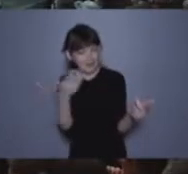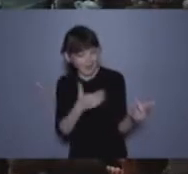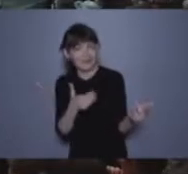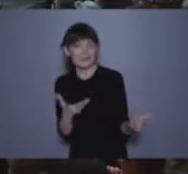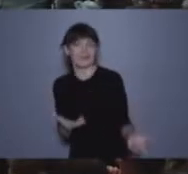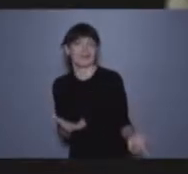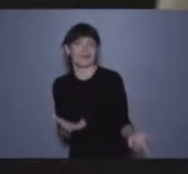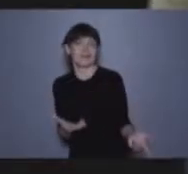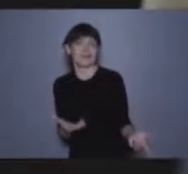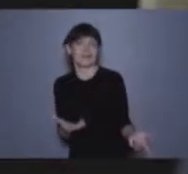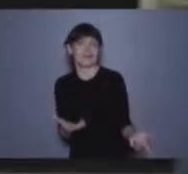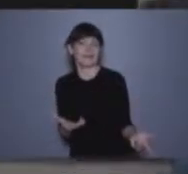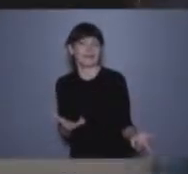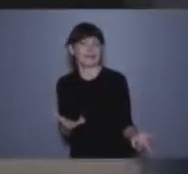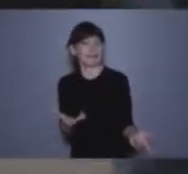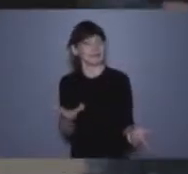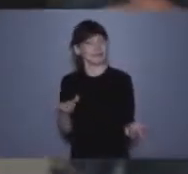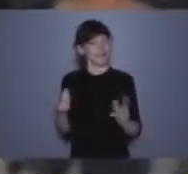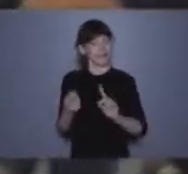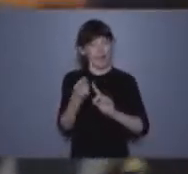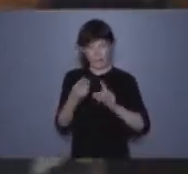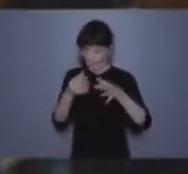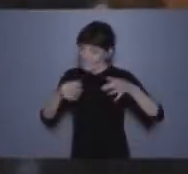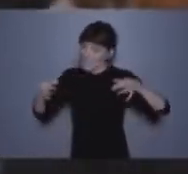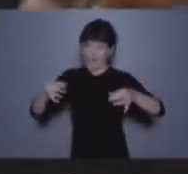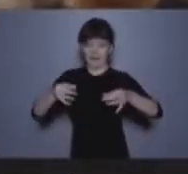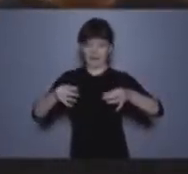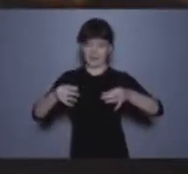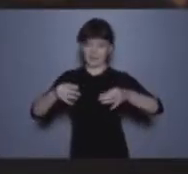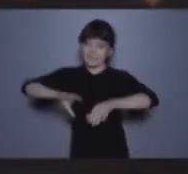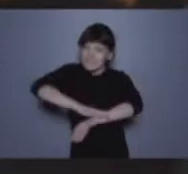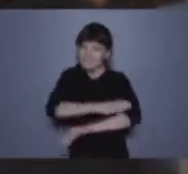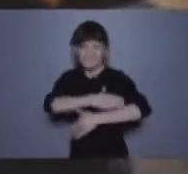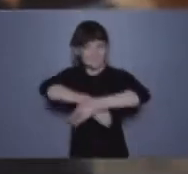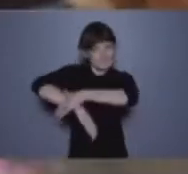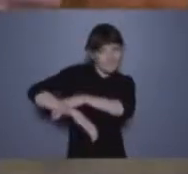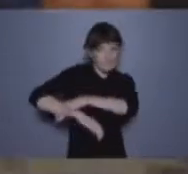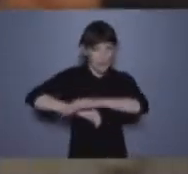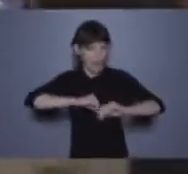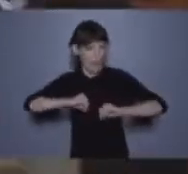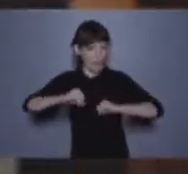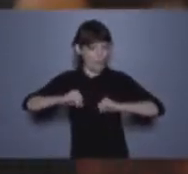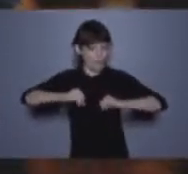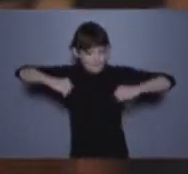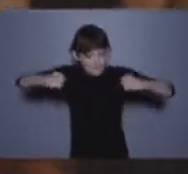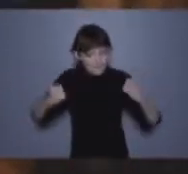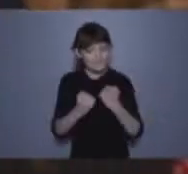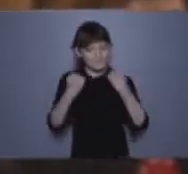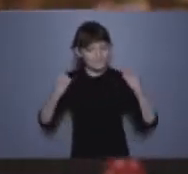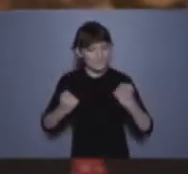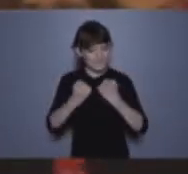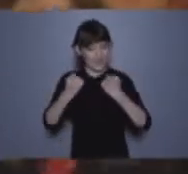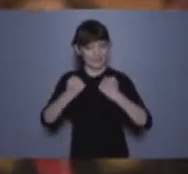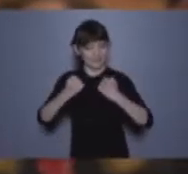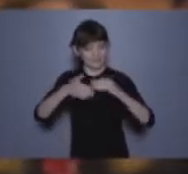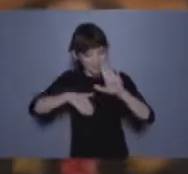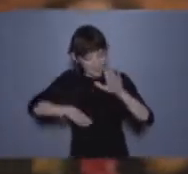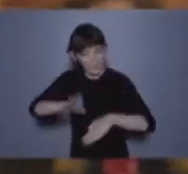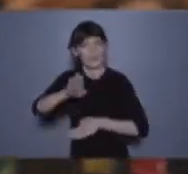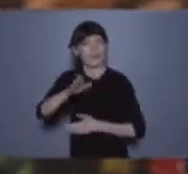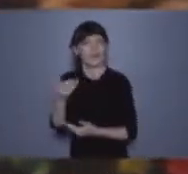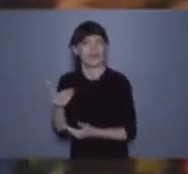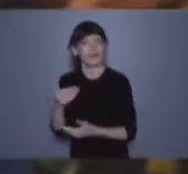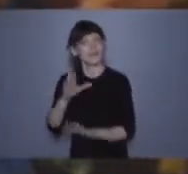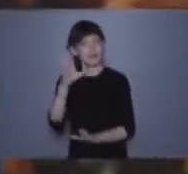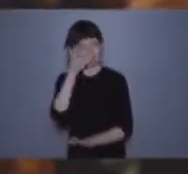Il faut que le pays se remette en mouvement, que l'activité soit relancée, mais il faut tenir compte du fait que nous ne pouvons